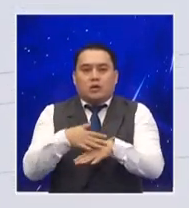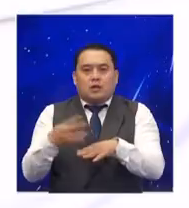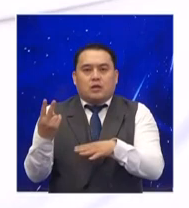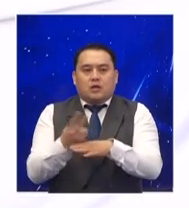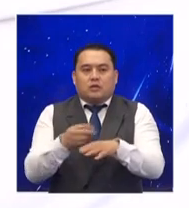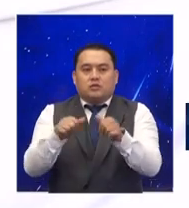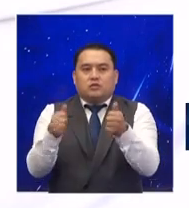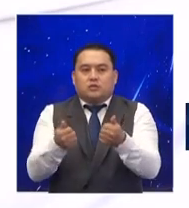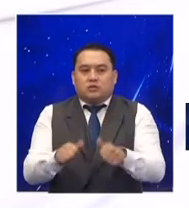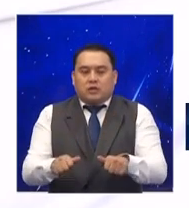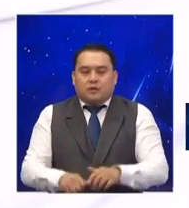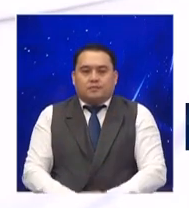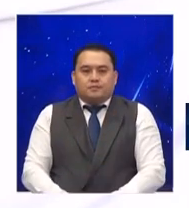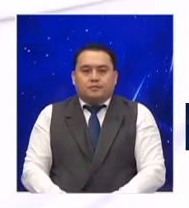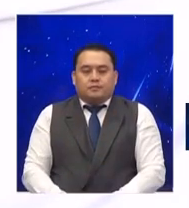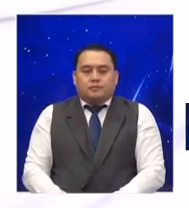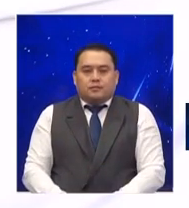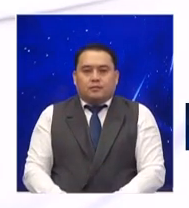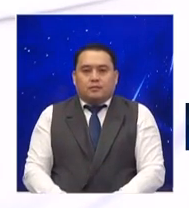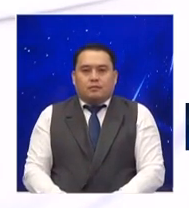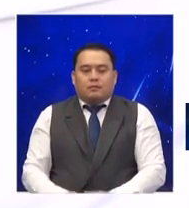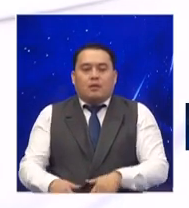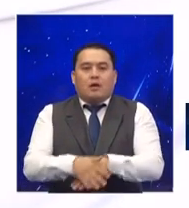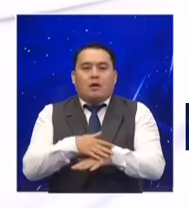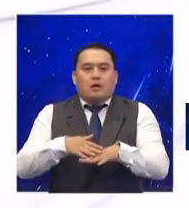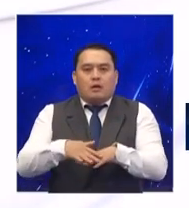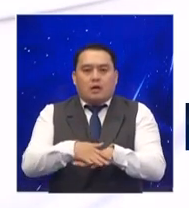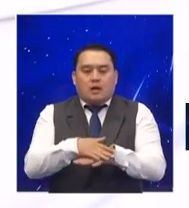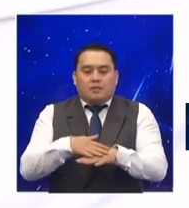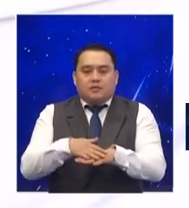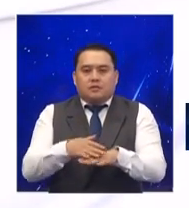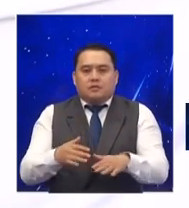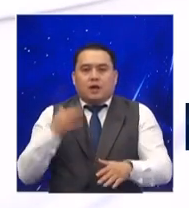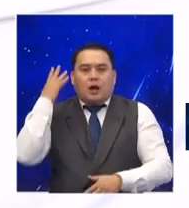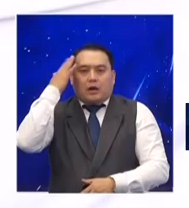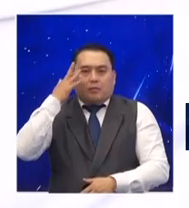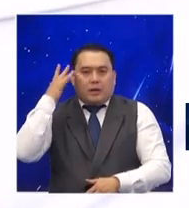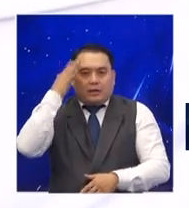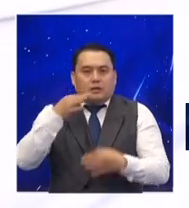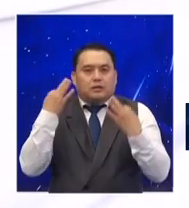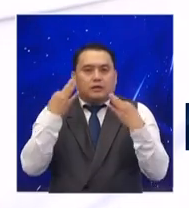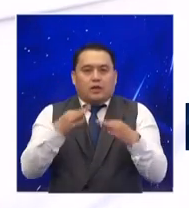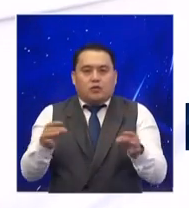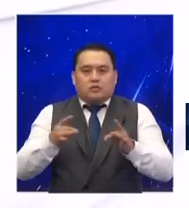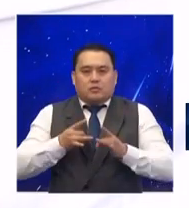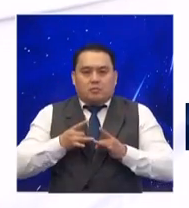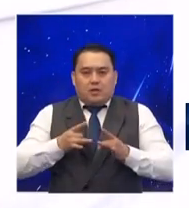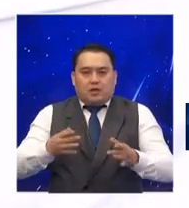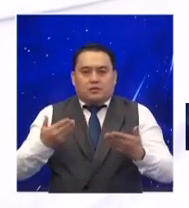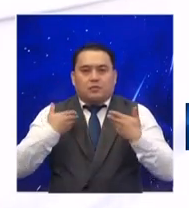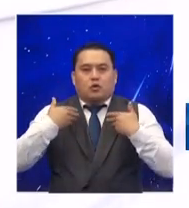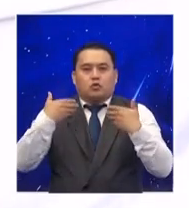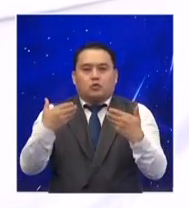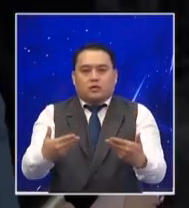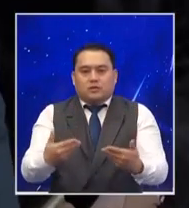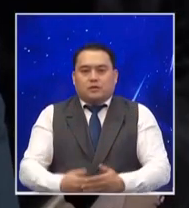стелла. Еліміз үшін армандардың асқары болған, бақыттың бастауы болған тәуелсіздік мерекесімен баршаңызды құттықтауға рұқсат